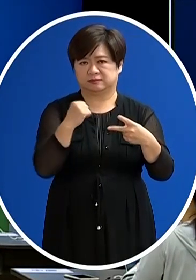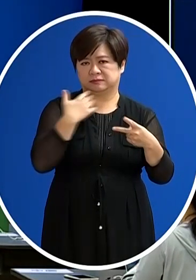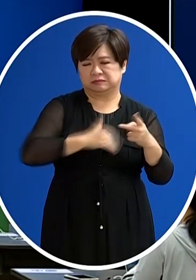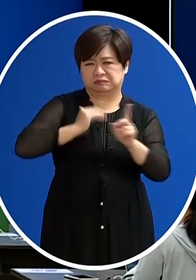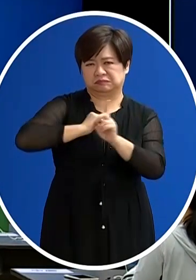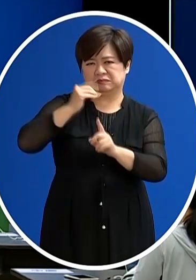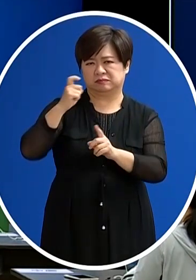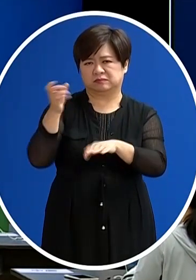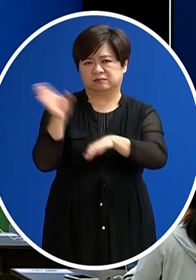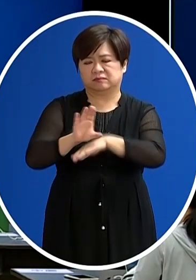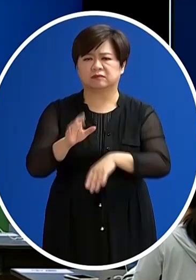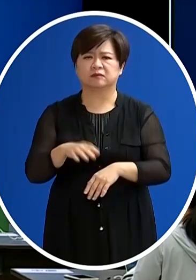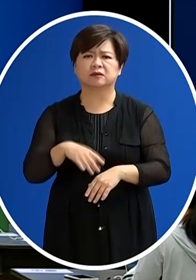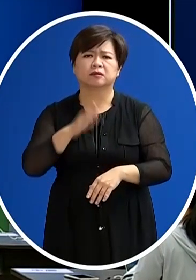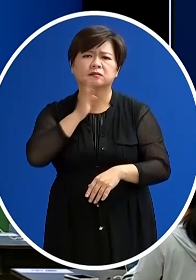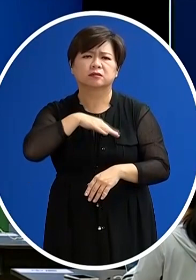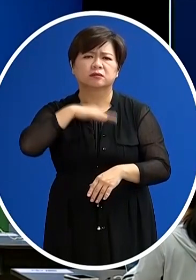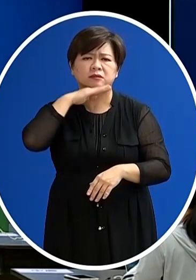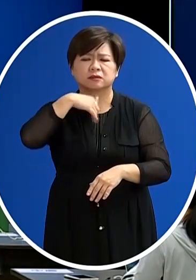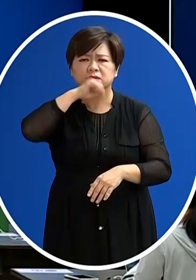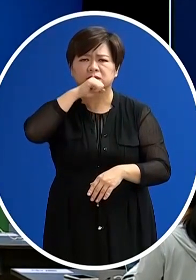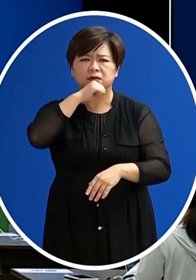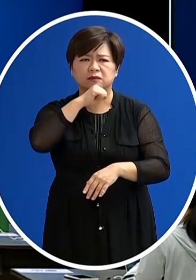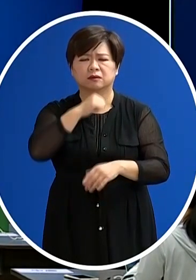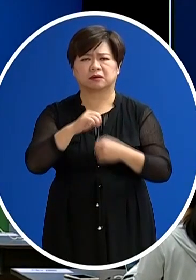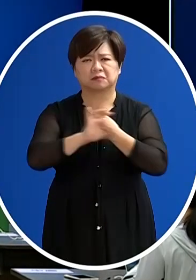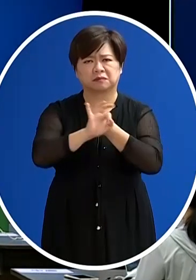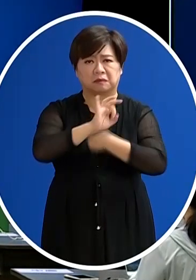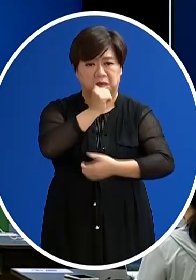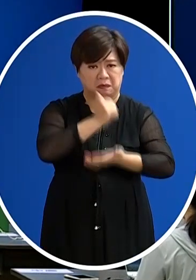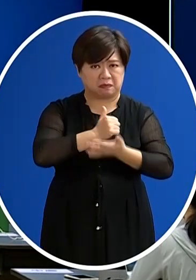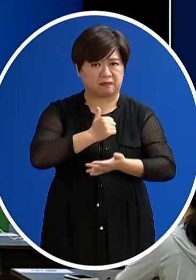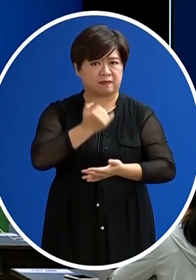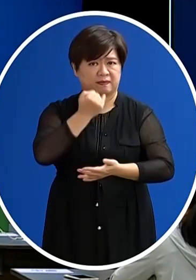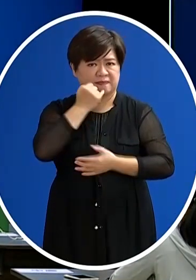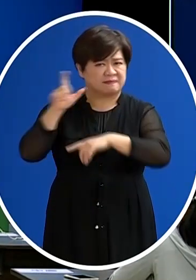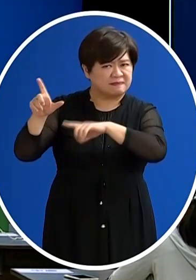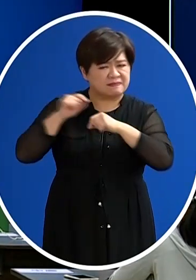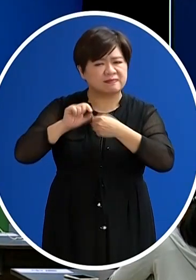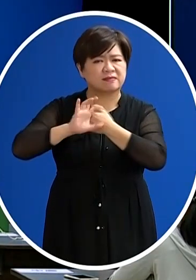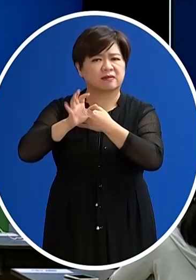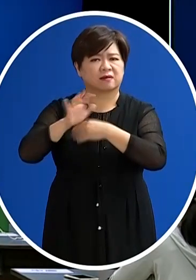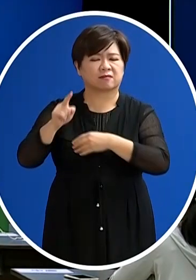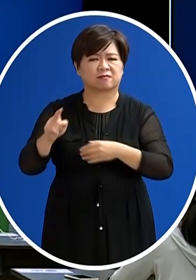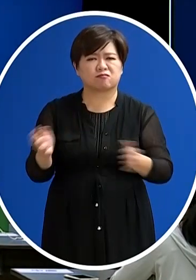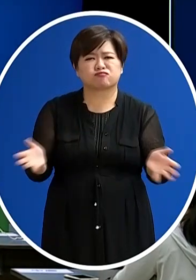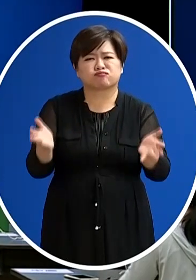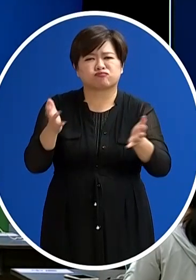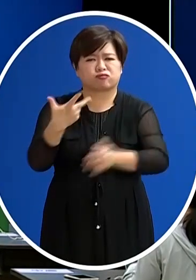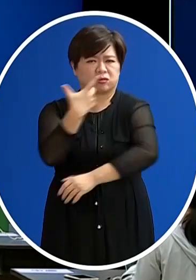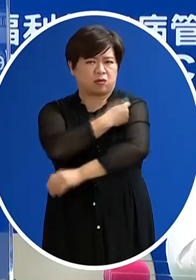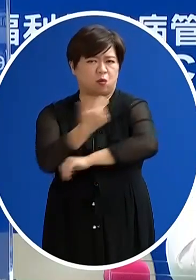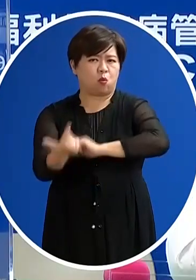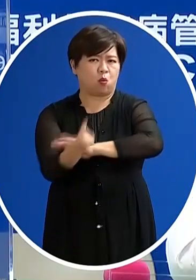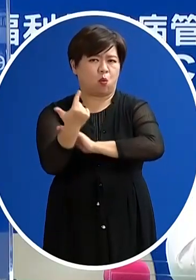国内医院试验的结果直接开放混打，可以冲高 AZ 的打气，指挥中心怎么看？谢谢。